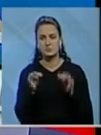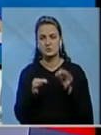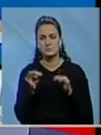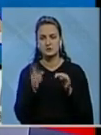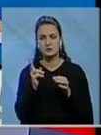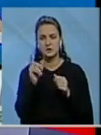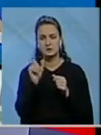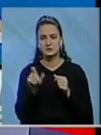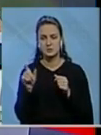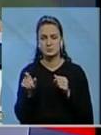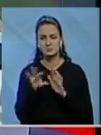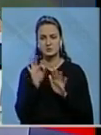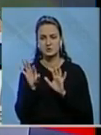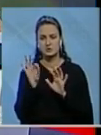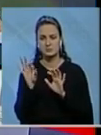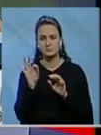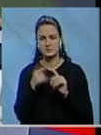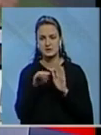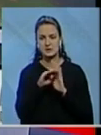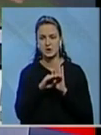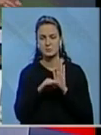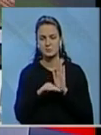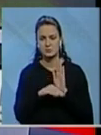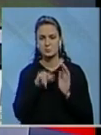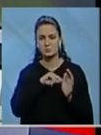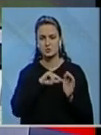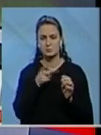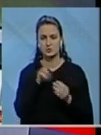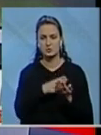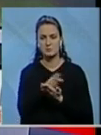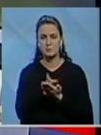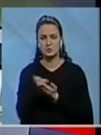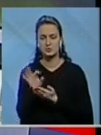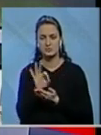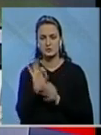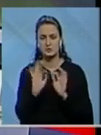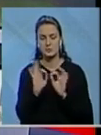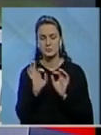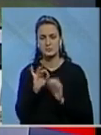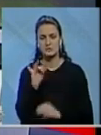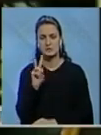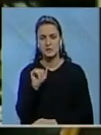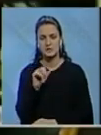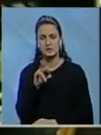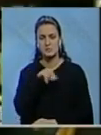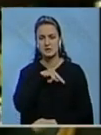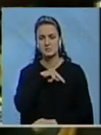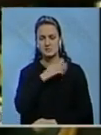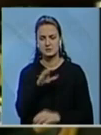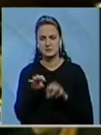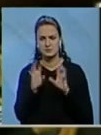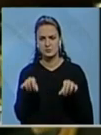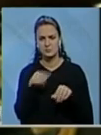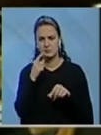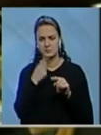მოსამართლეთა კანდიდატურების შერჩევის კრიტერიუმებზე მუშაობის ორი მიმართულებით წარმართვაზე საუბრობს ირაკლი კობახიძე. პარლამენტის თავმჯდომარის